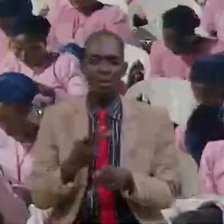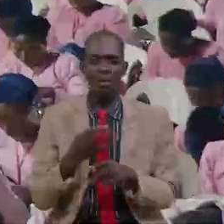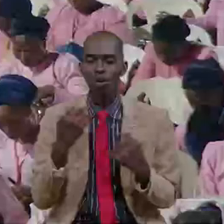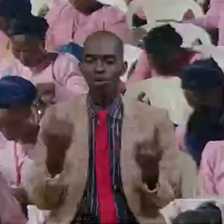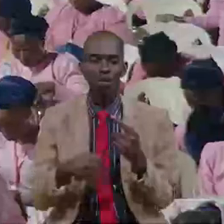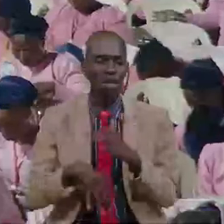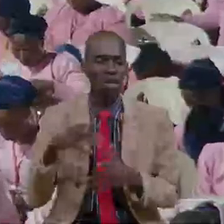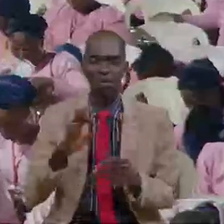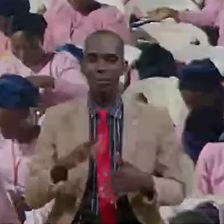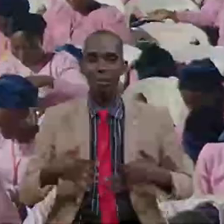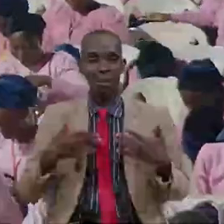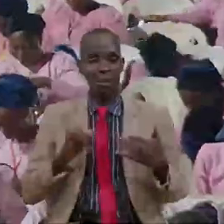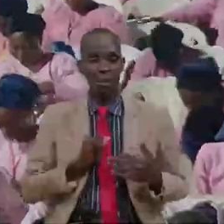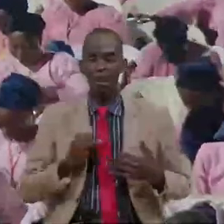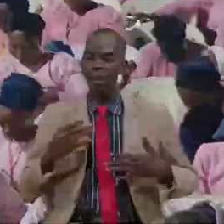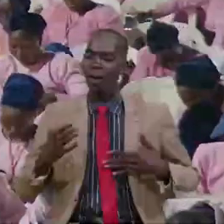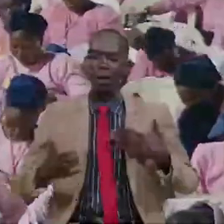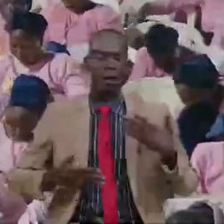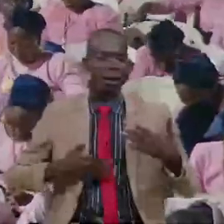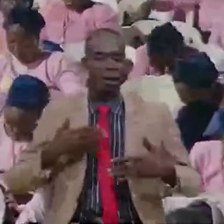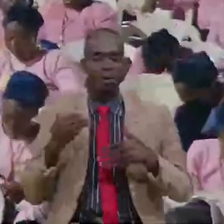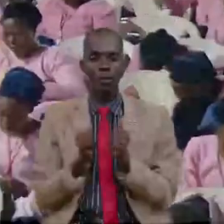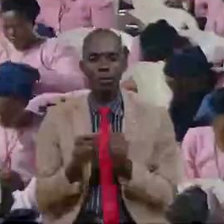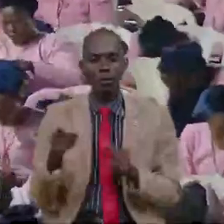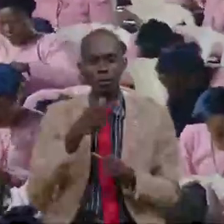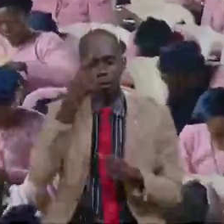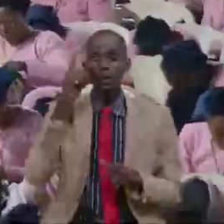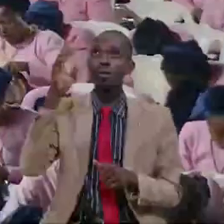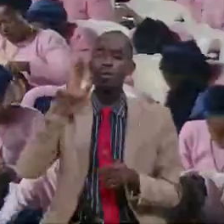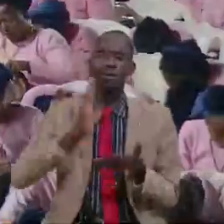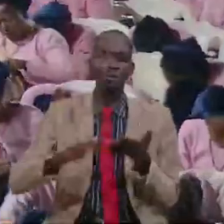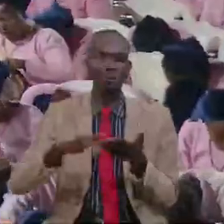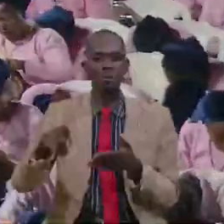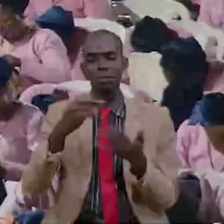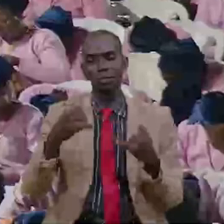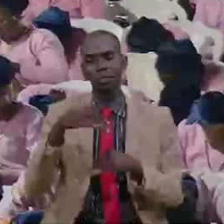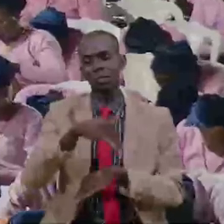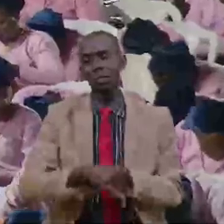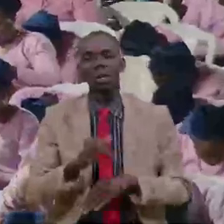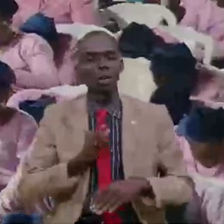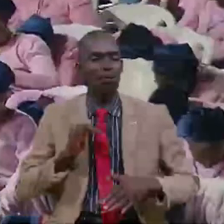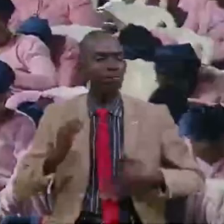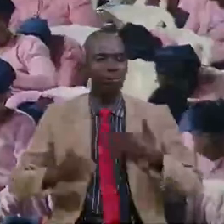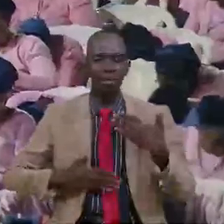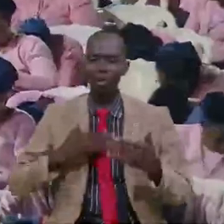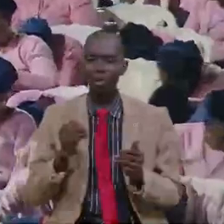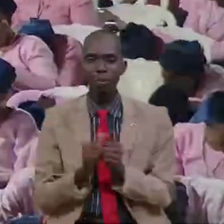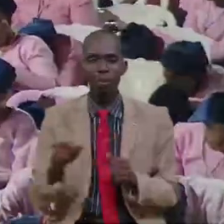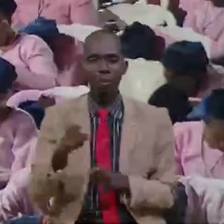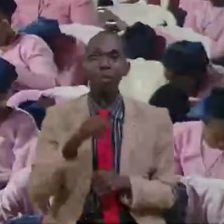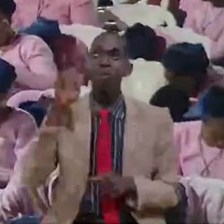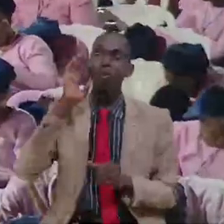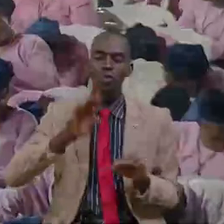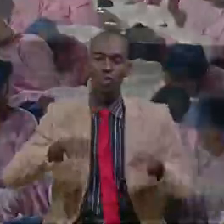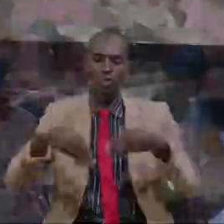vie. Je me réjouis avec toi. Il va te pardonner ce soir. Je me réjouis avec toi.